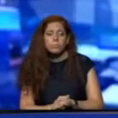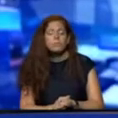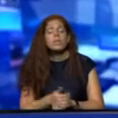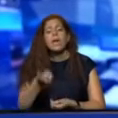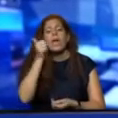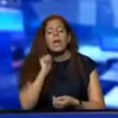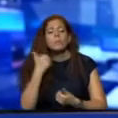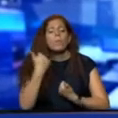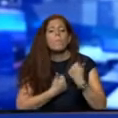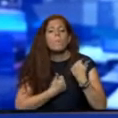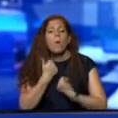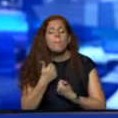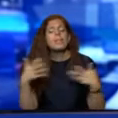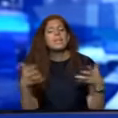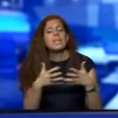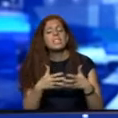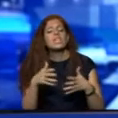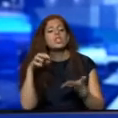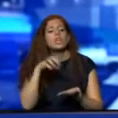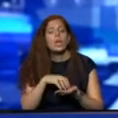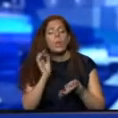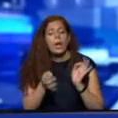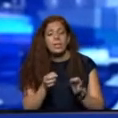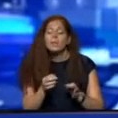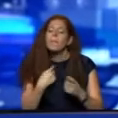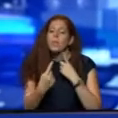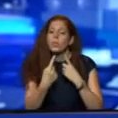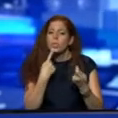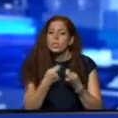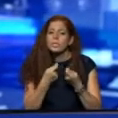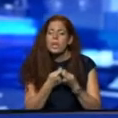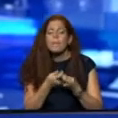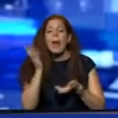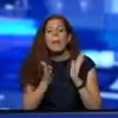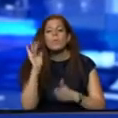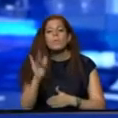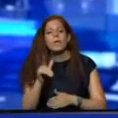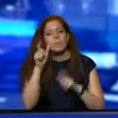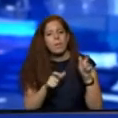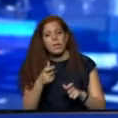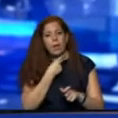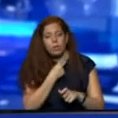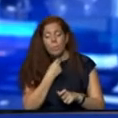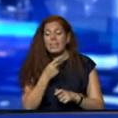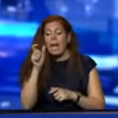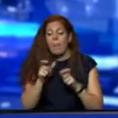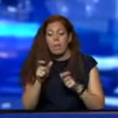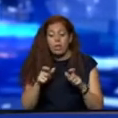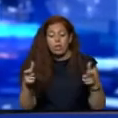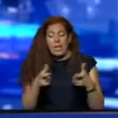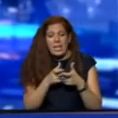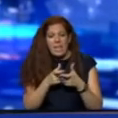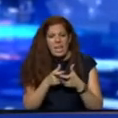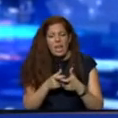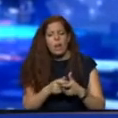אמש מאומה בכנס לשכת עורכי הדין בדיון שעסק באלימות נגד בני הקהילה האתיופית. כמה מבני העדה פוצצו את הכנס